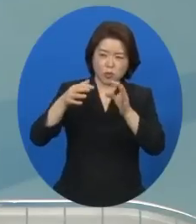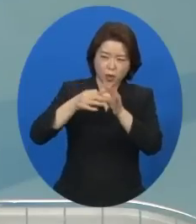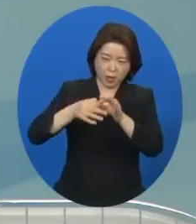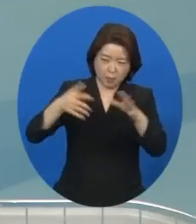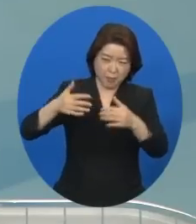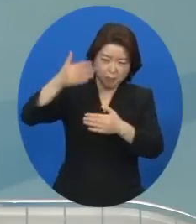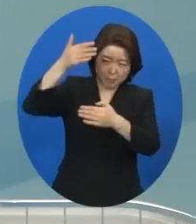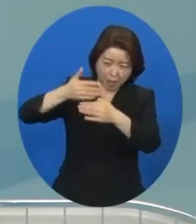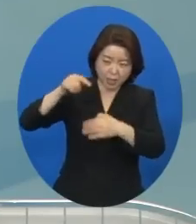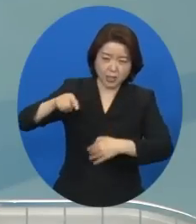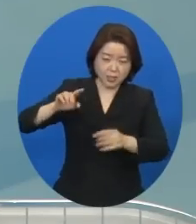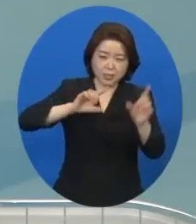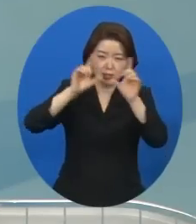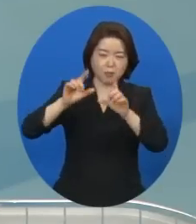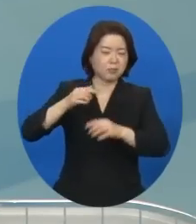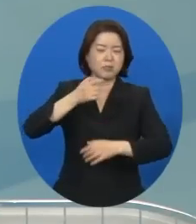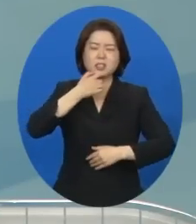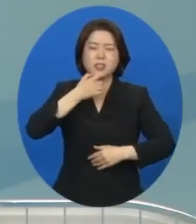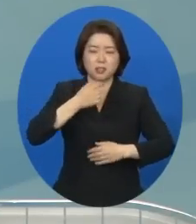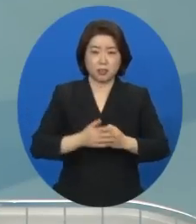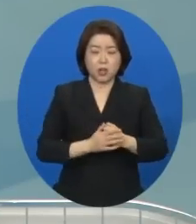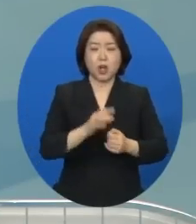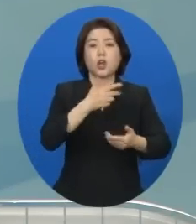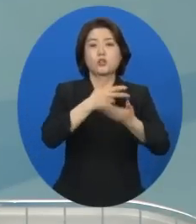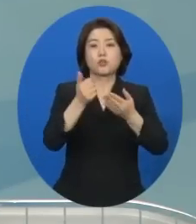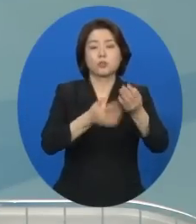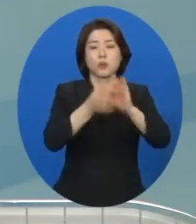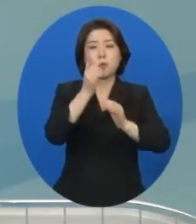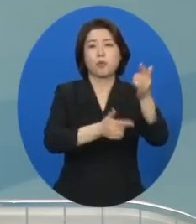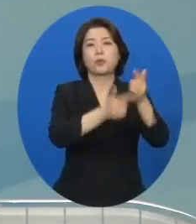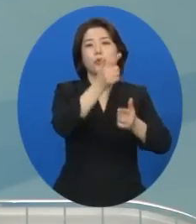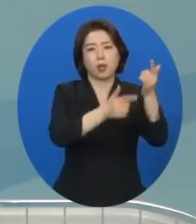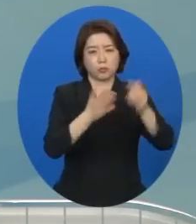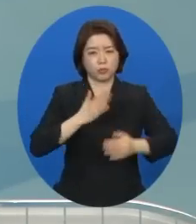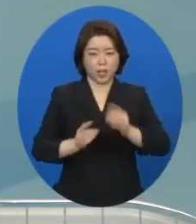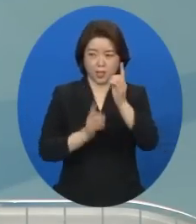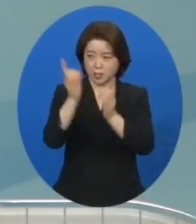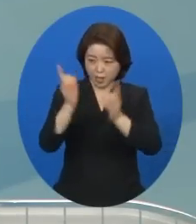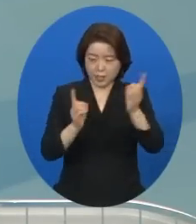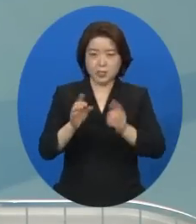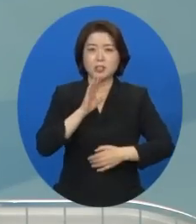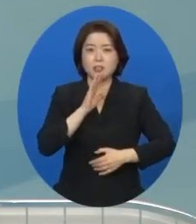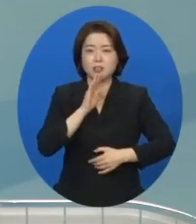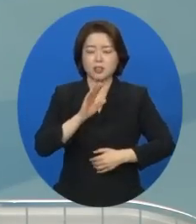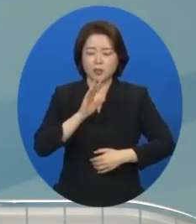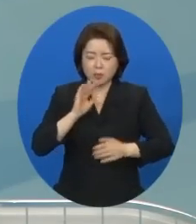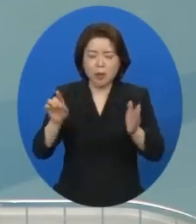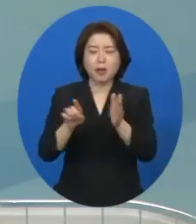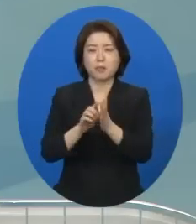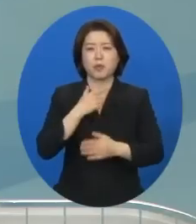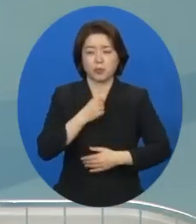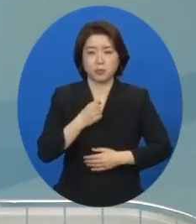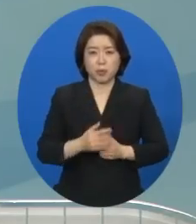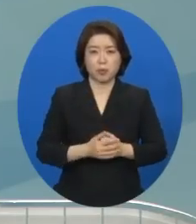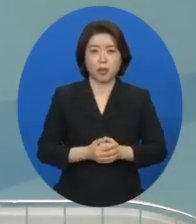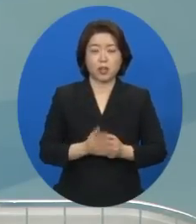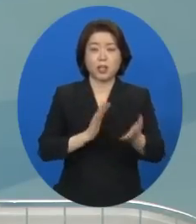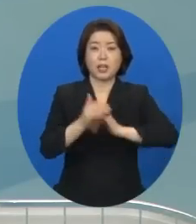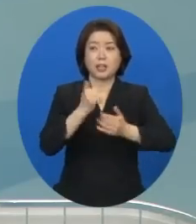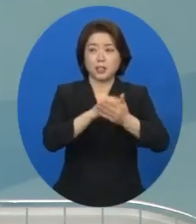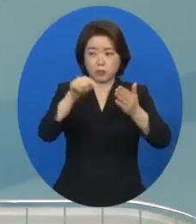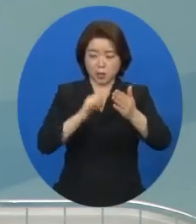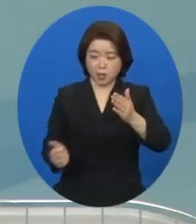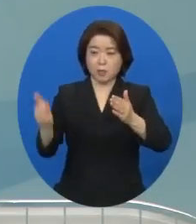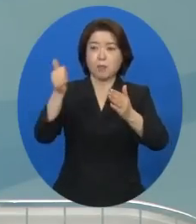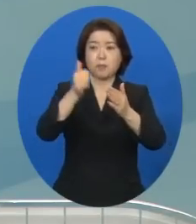싶지 않습니다. 주님은 포도나무고 나는 가지라는 사실을 진짜 믿겠습니다. 이제는 예수님 안에만